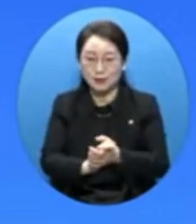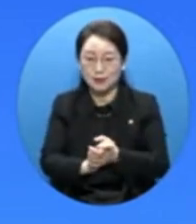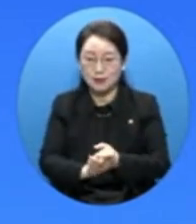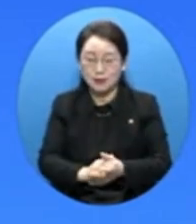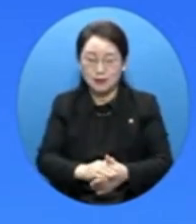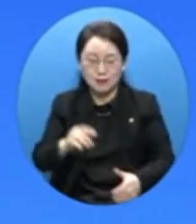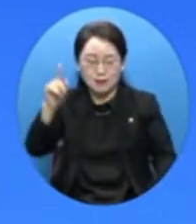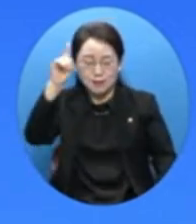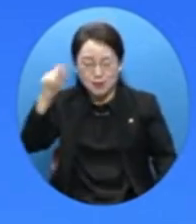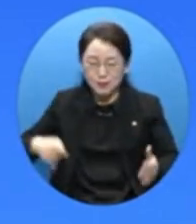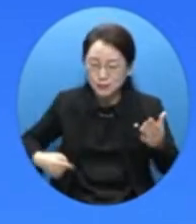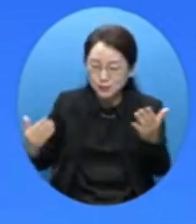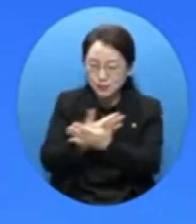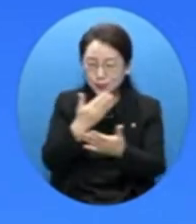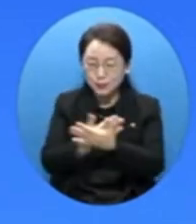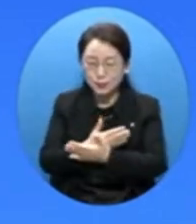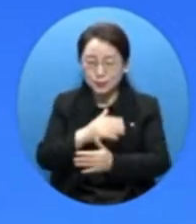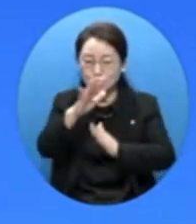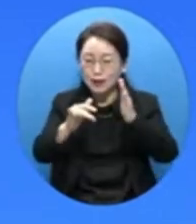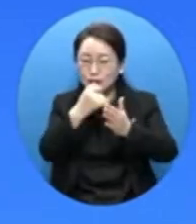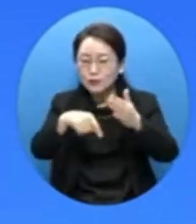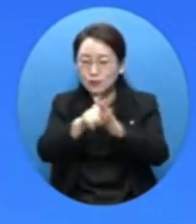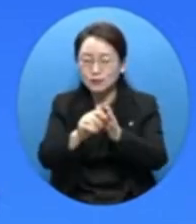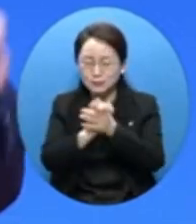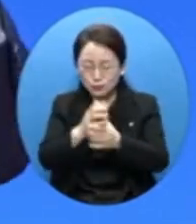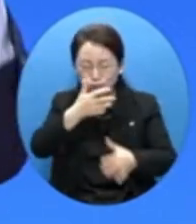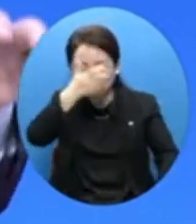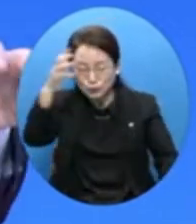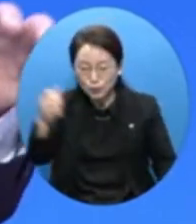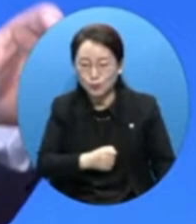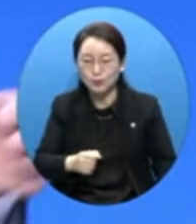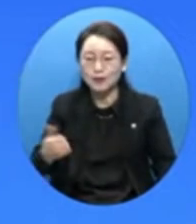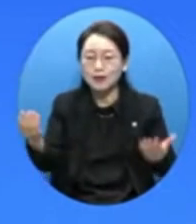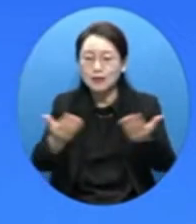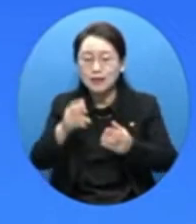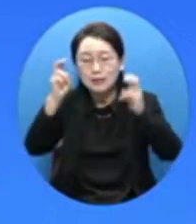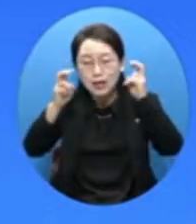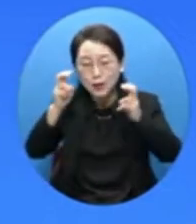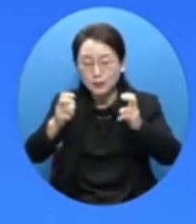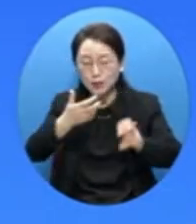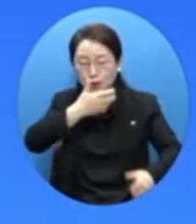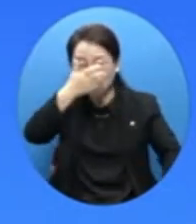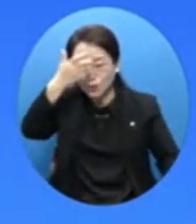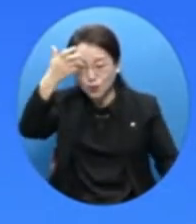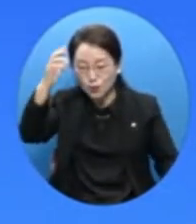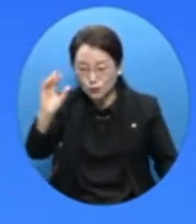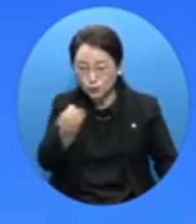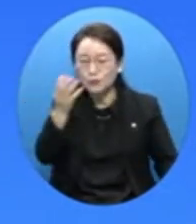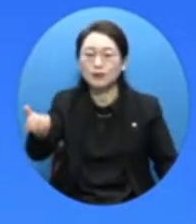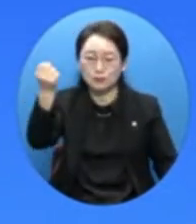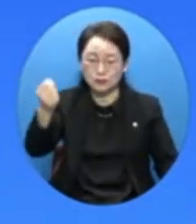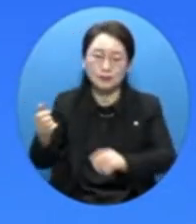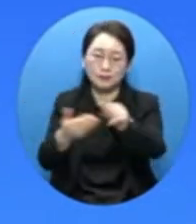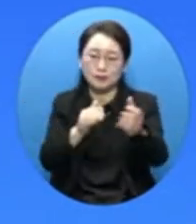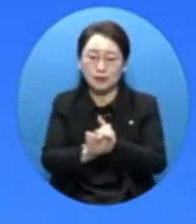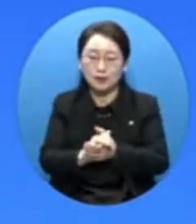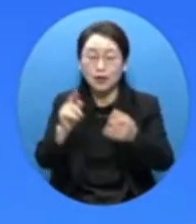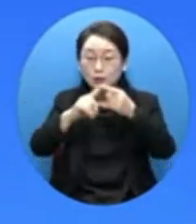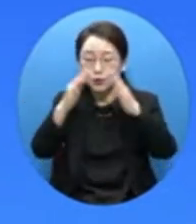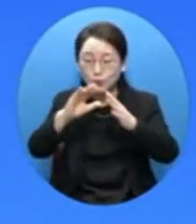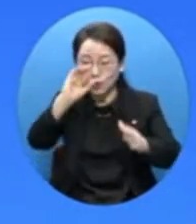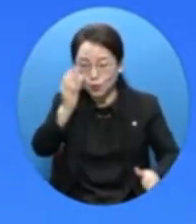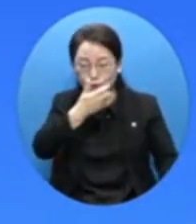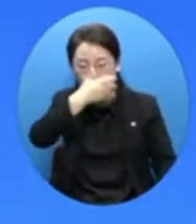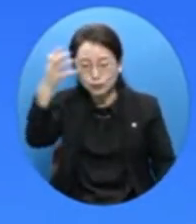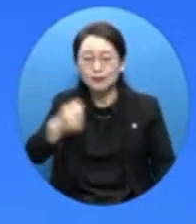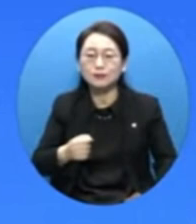철저히 회개하고 여러분 가정을 향한 거룩한 꿈을 가지시기 바랍니다. 여러분 직장과 여러분 사업을 향한 거룩한 꿈을 가지시길 바랍니다. 여러분 교회를 향한 거룩한 꿈을